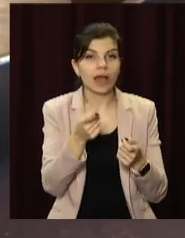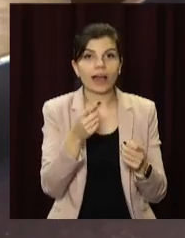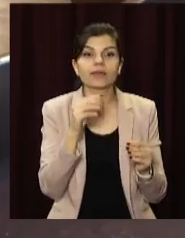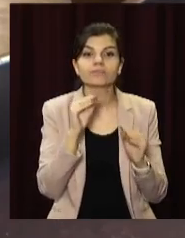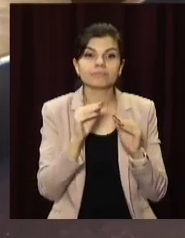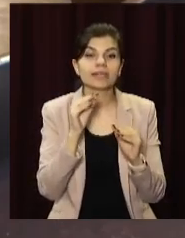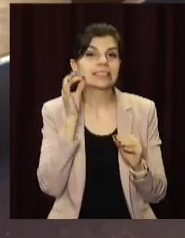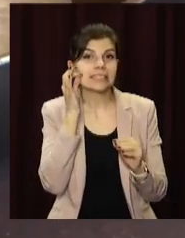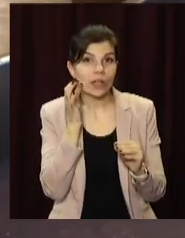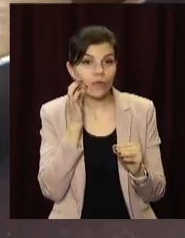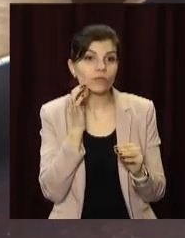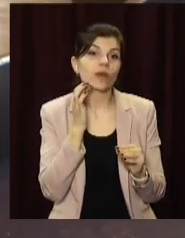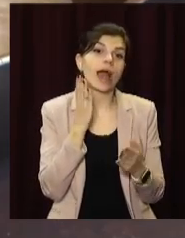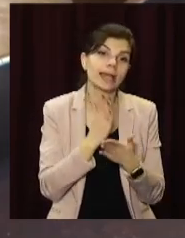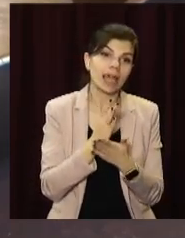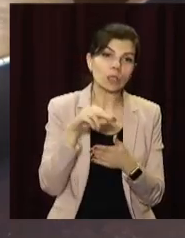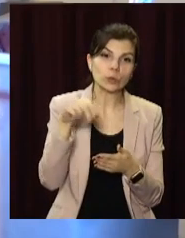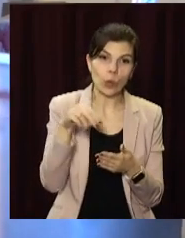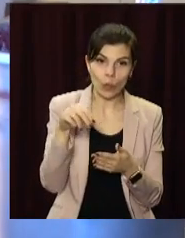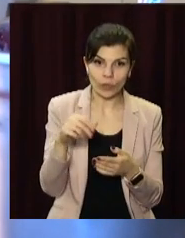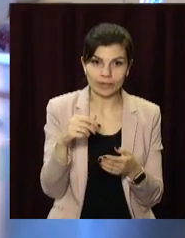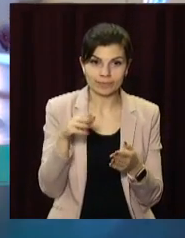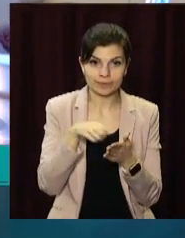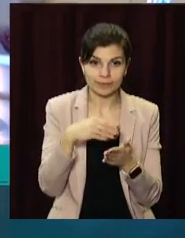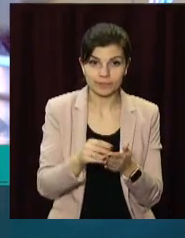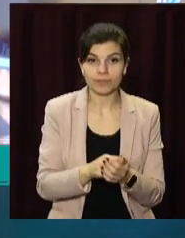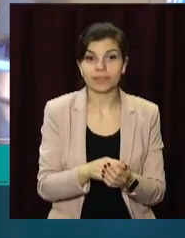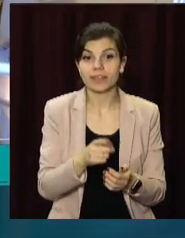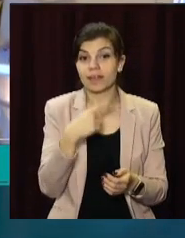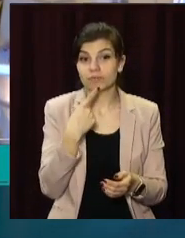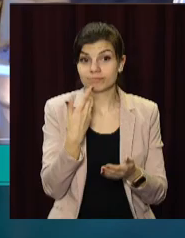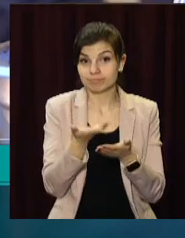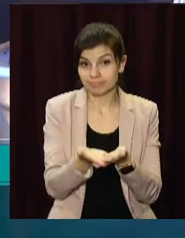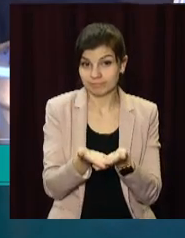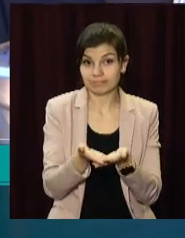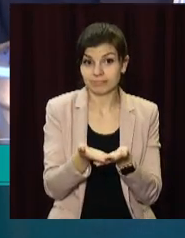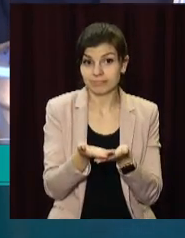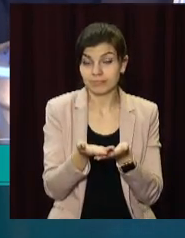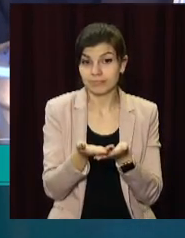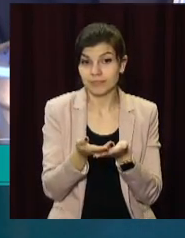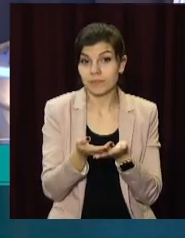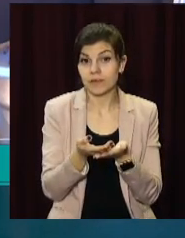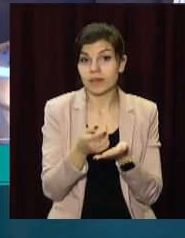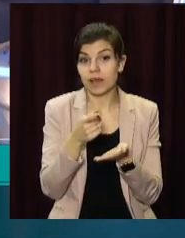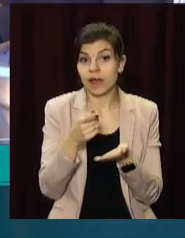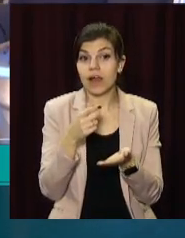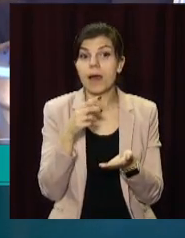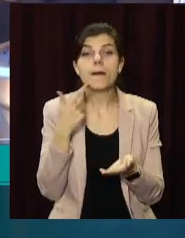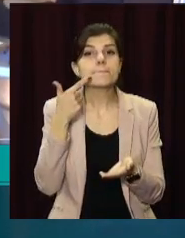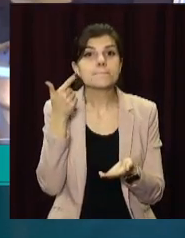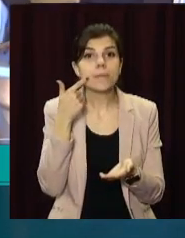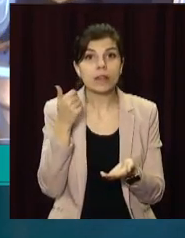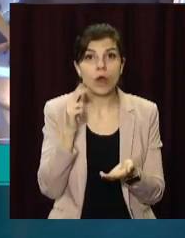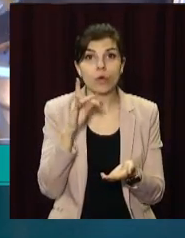а й солоними підливками. Ми їх не перевертаємо на іншу сторону. Суть в тому, що вони також на манній крупі. І з